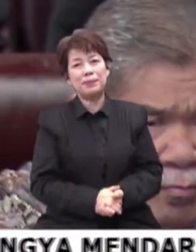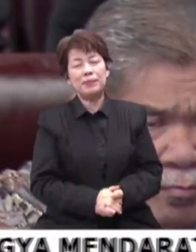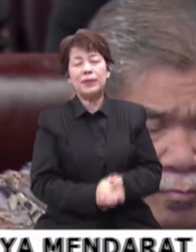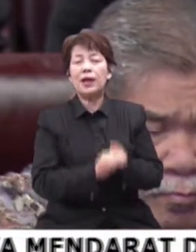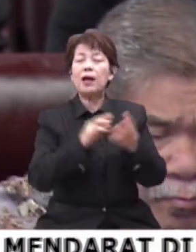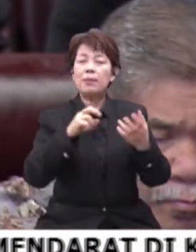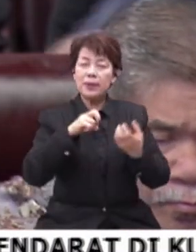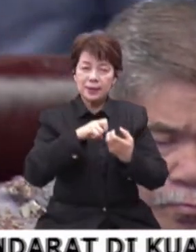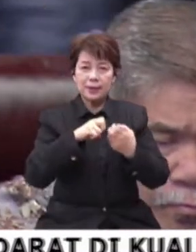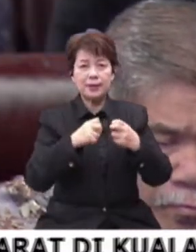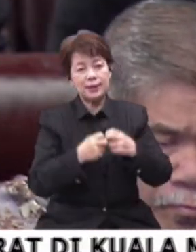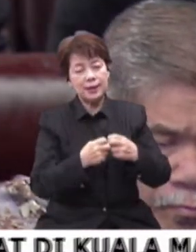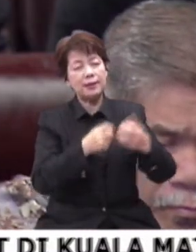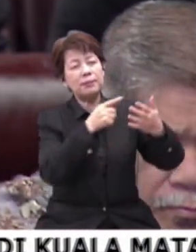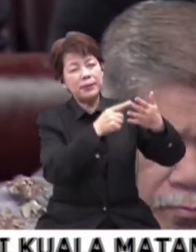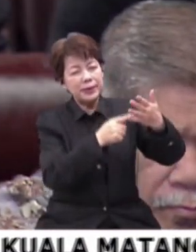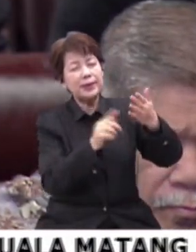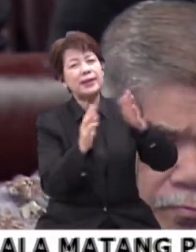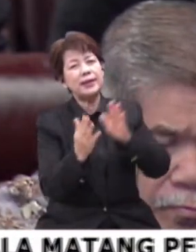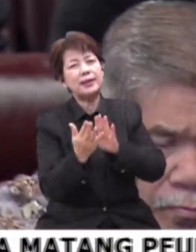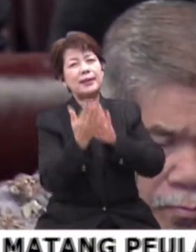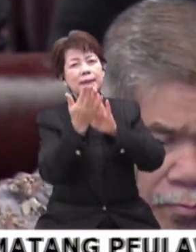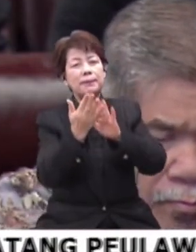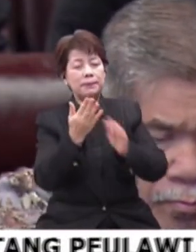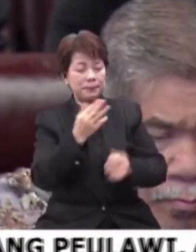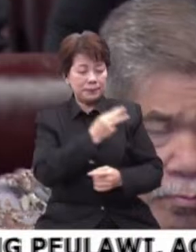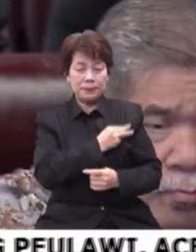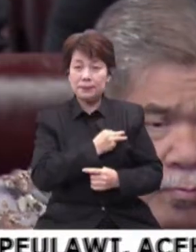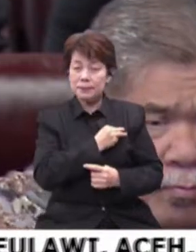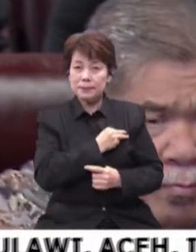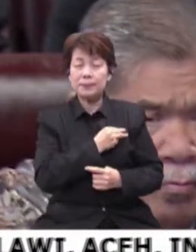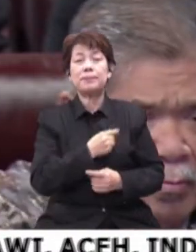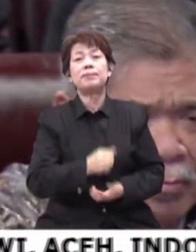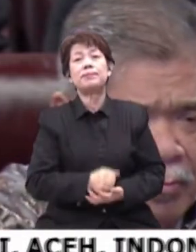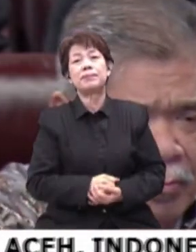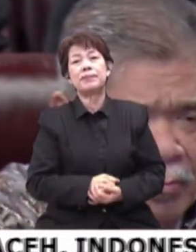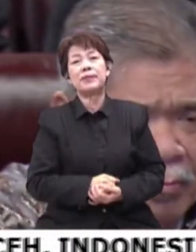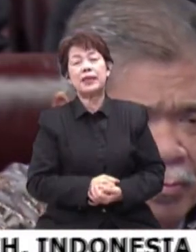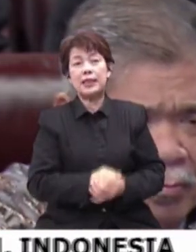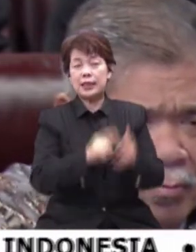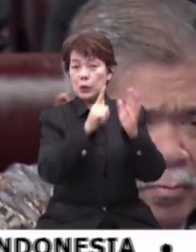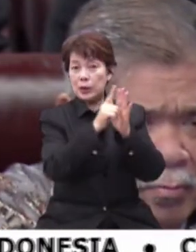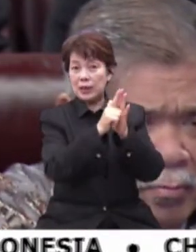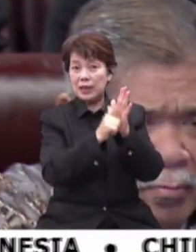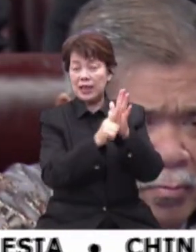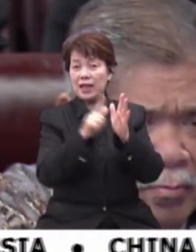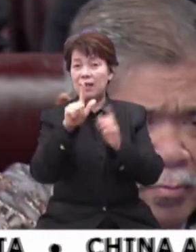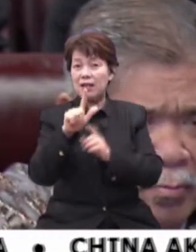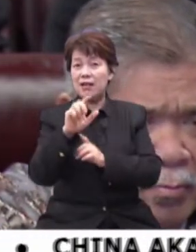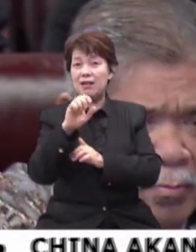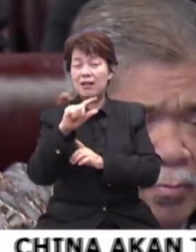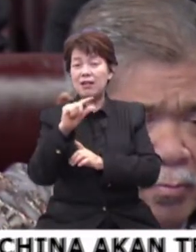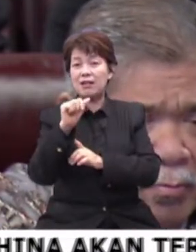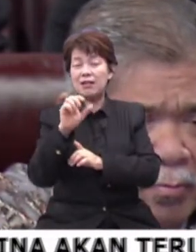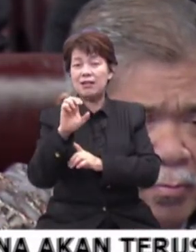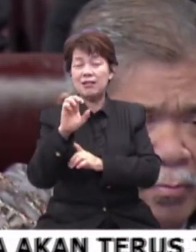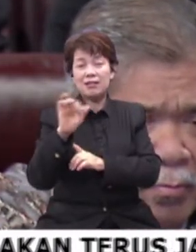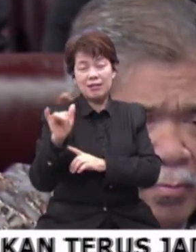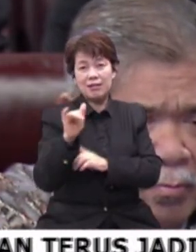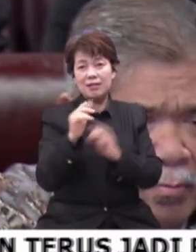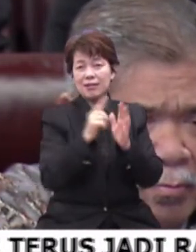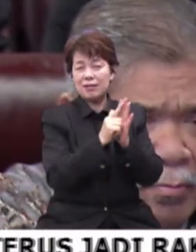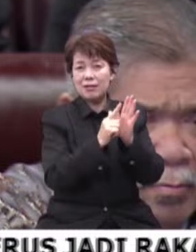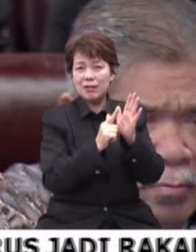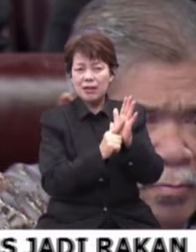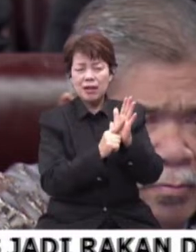permasalahan-permasalahan yang kita hadapi dalam Kementerian ini adalah perusahaan legasinya bila saya ambil telah memang banyak yang